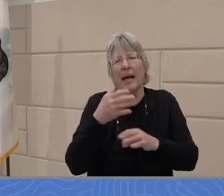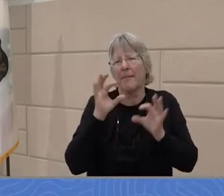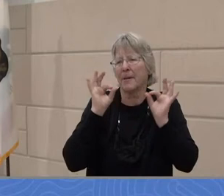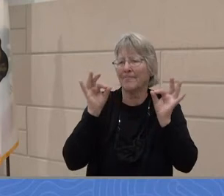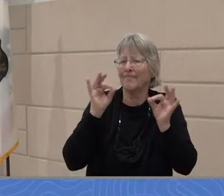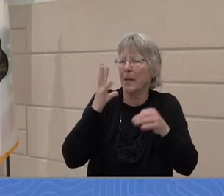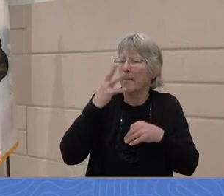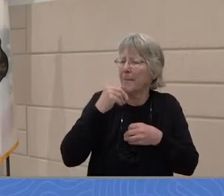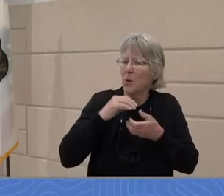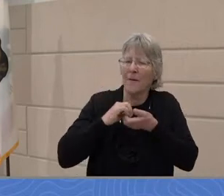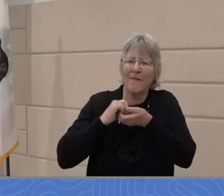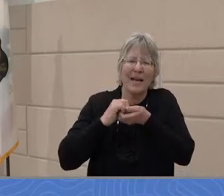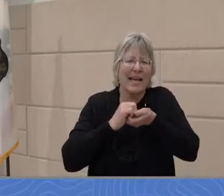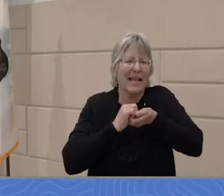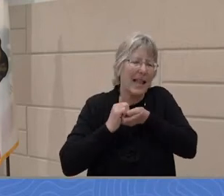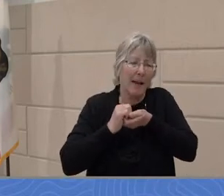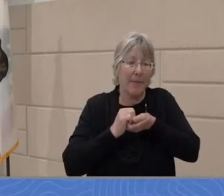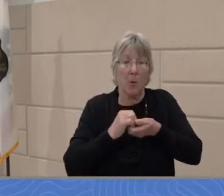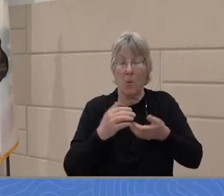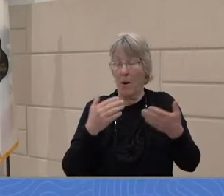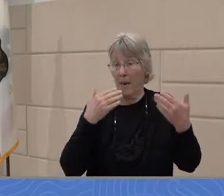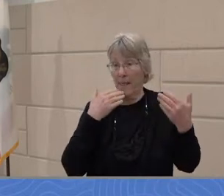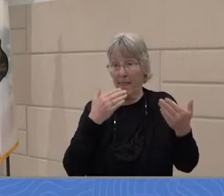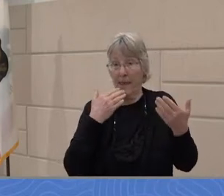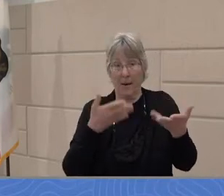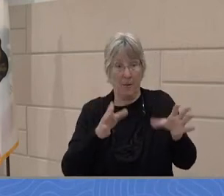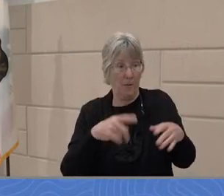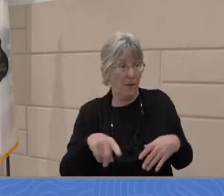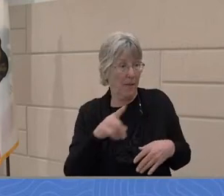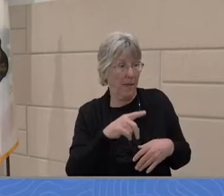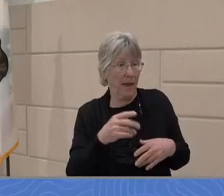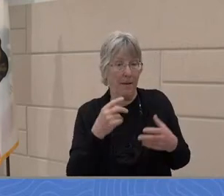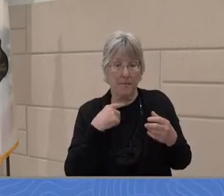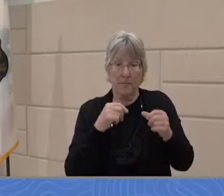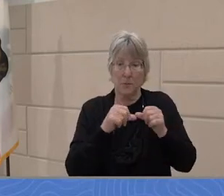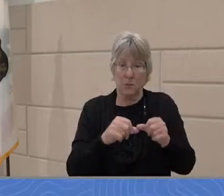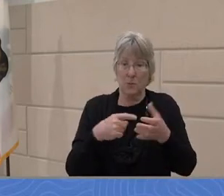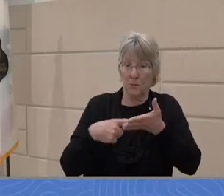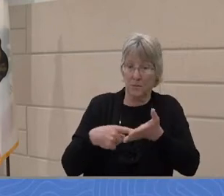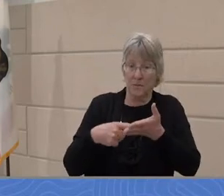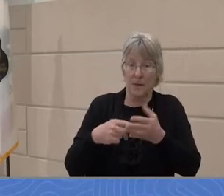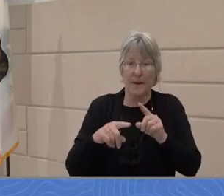អ្វីដែលធ្វើយើងឲ្យយើងមានការរួមសហការជាមួយគ្នា